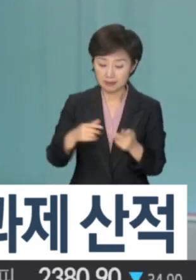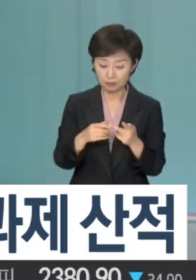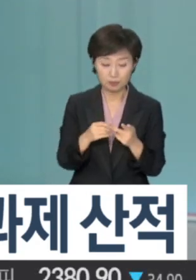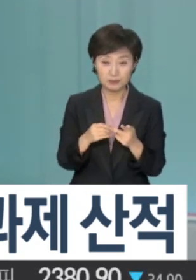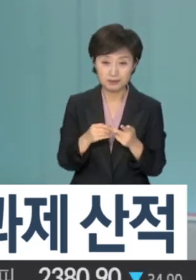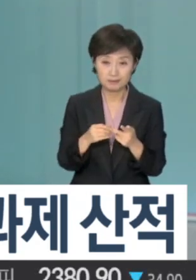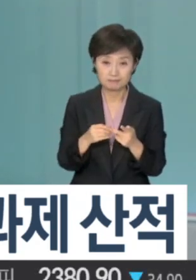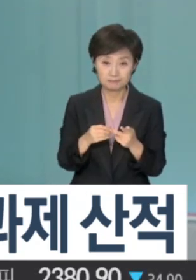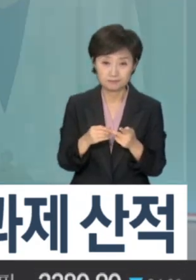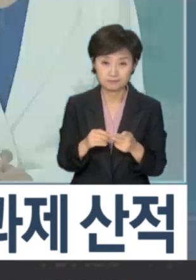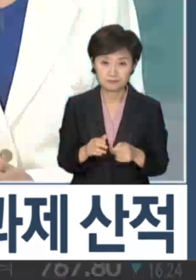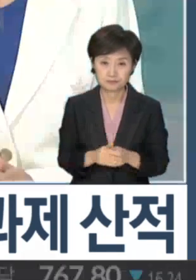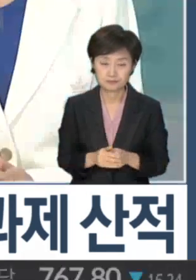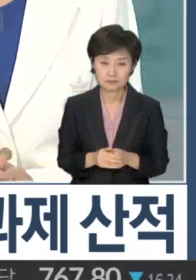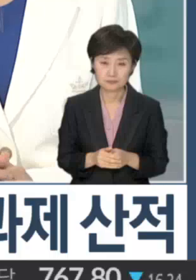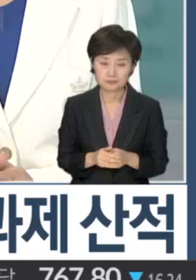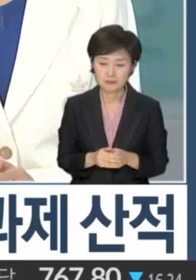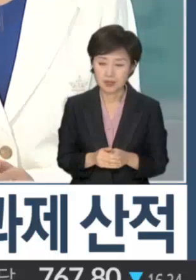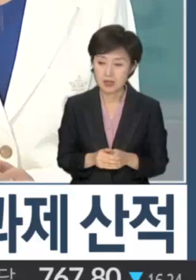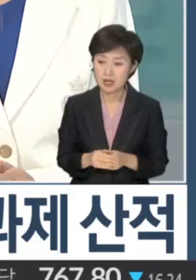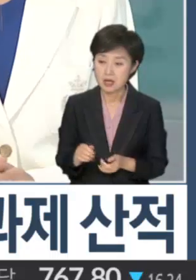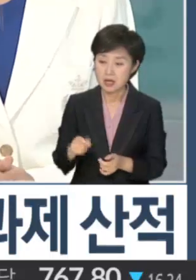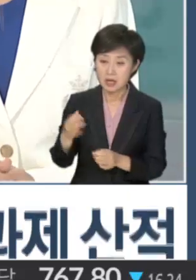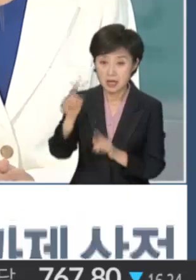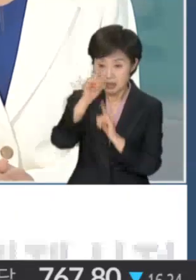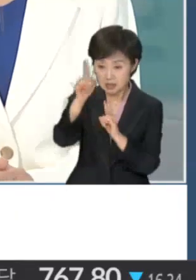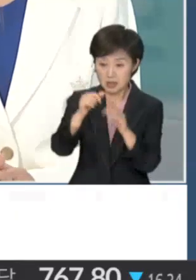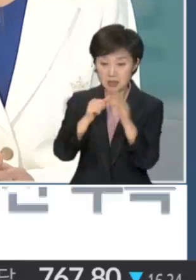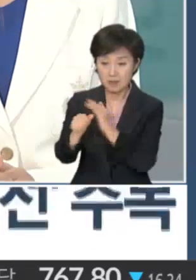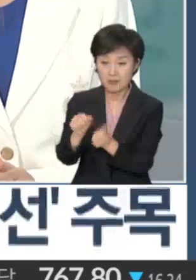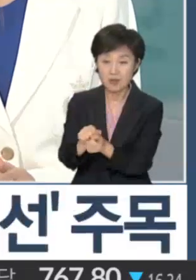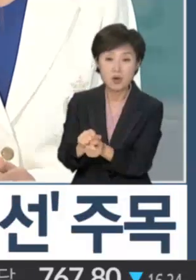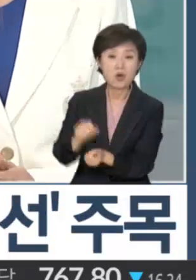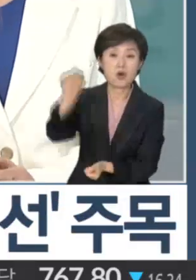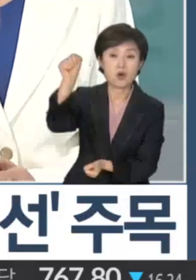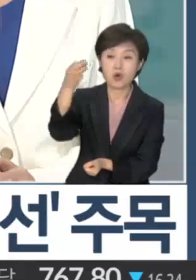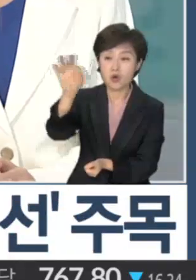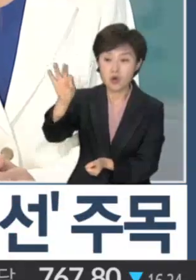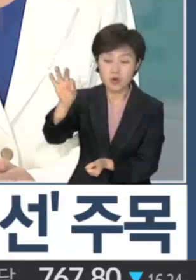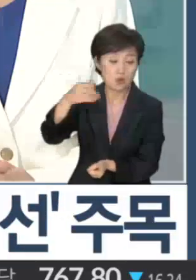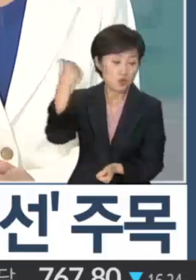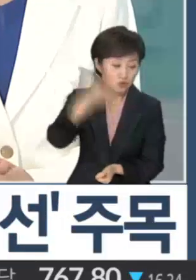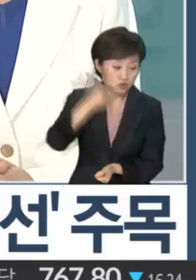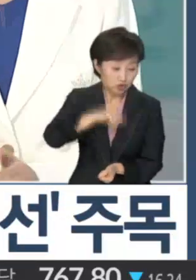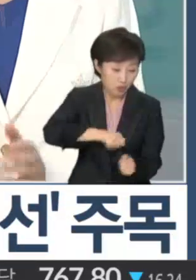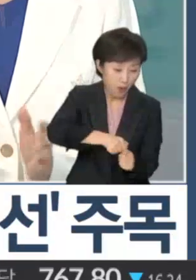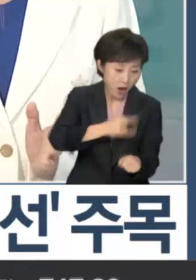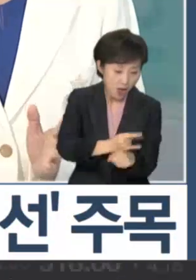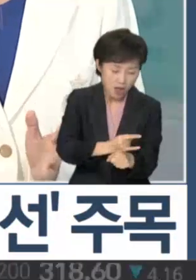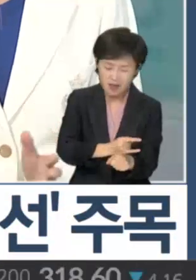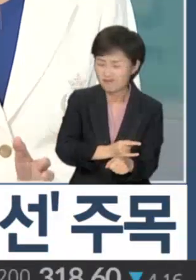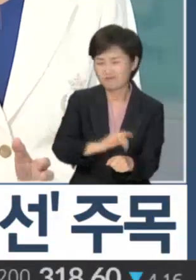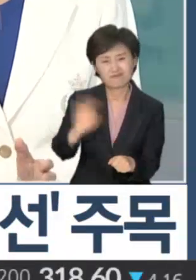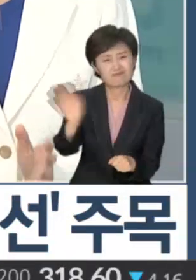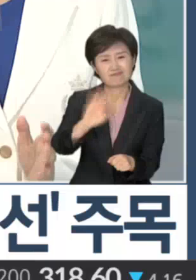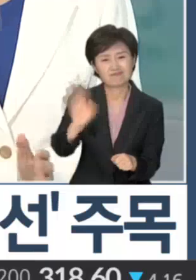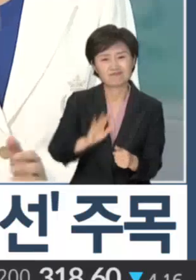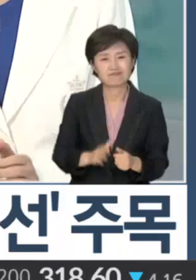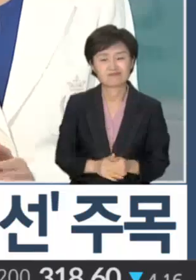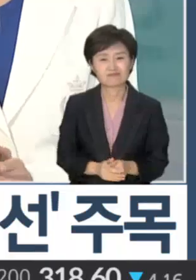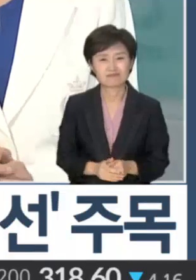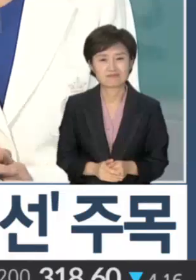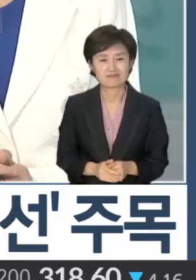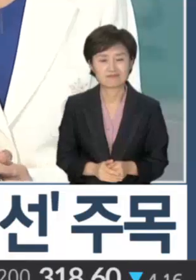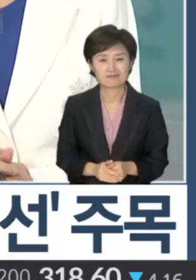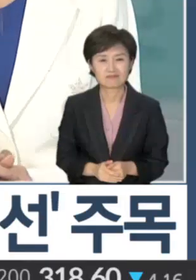다들 정가에서는 가결파를 징계를 할 것이냐 말 것이냐 뭐 그걸 굉장히 궁금해하는데 그것은 일관되게